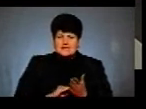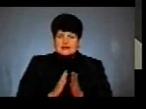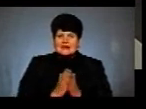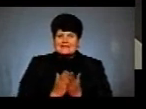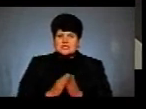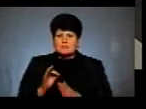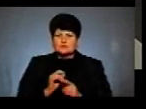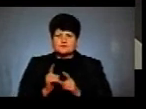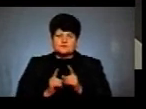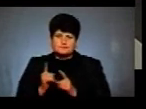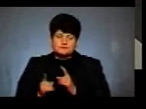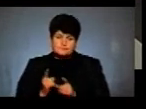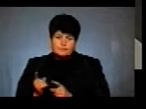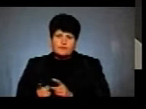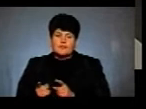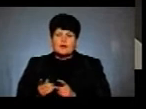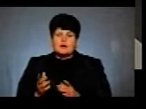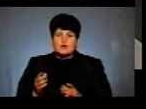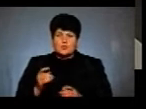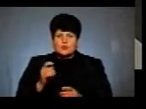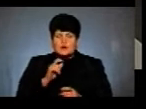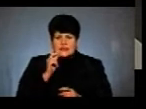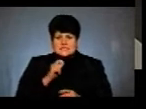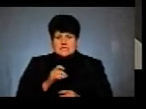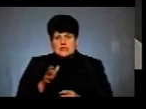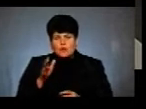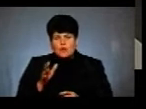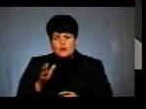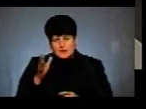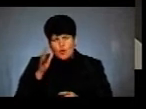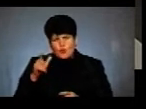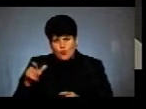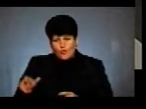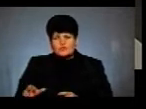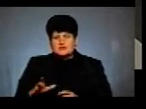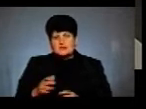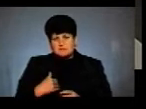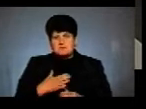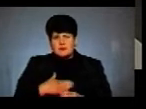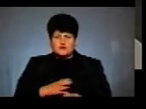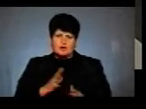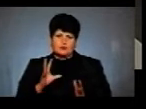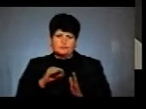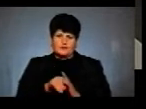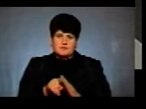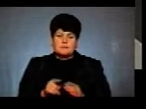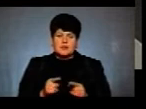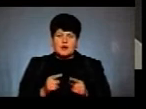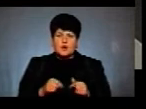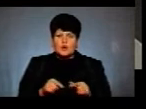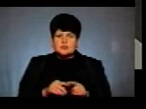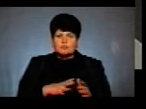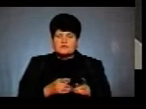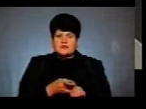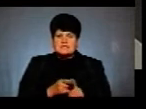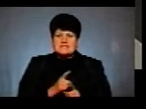включно і самим Верном Смітом, Нобелівським лауреатом, українські науковці, і мені приємно було, що я був один з тих, і мій розгляд був присвячений якраз реформам